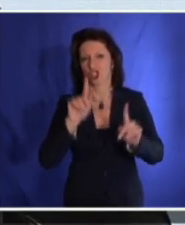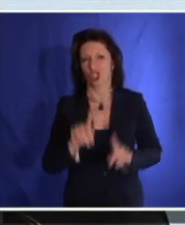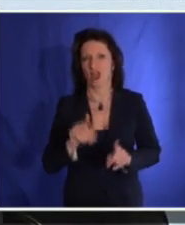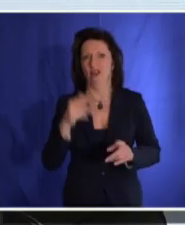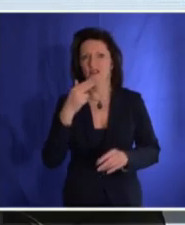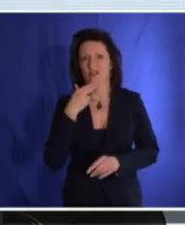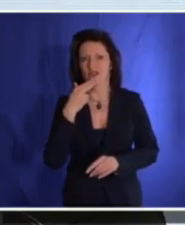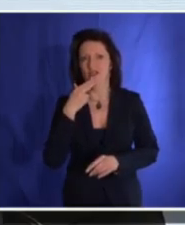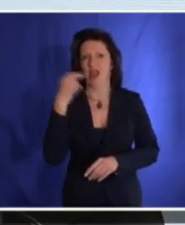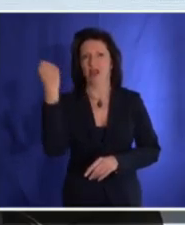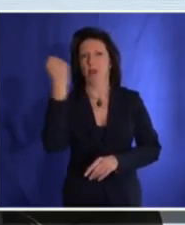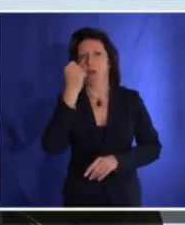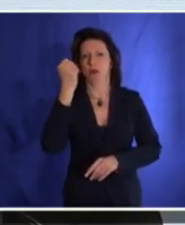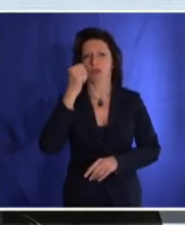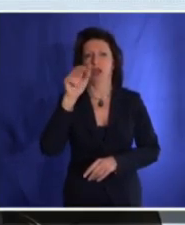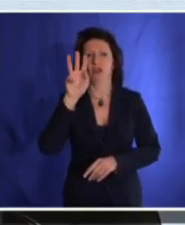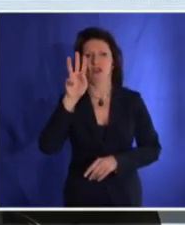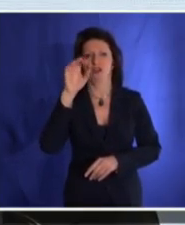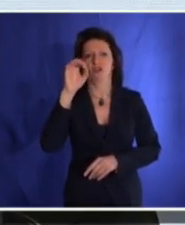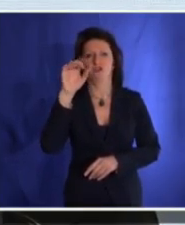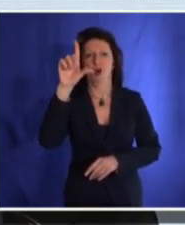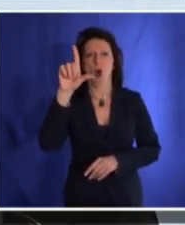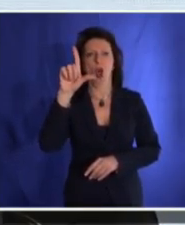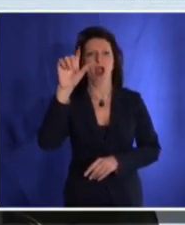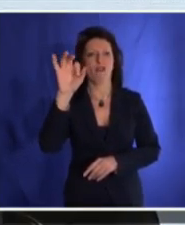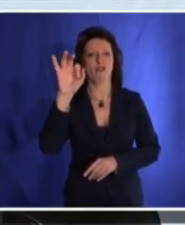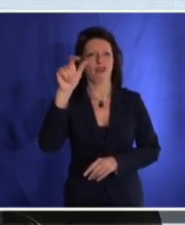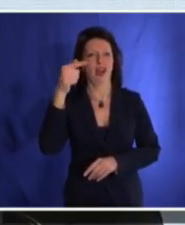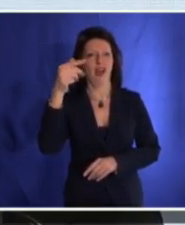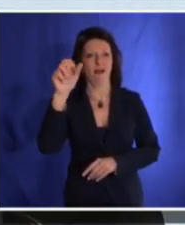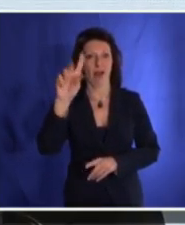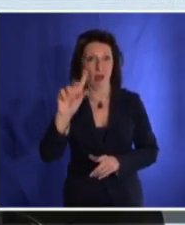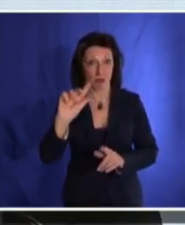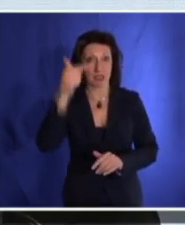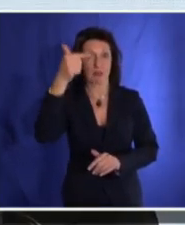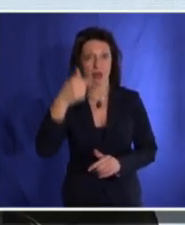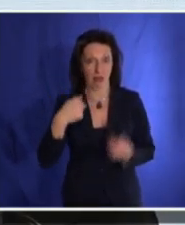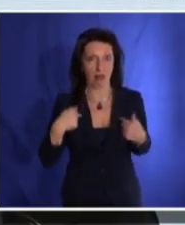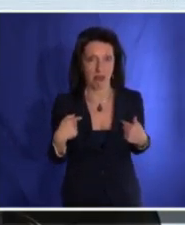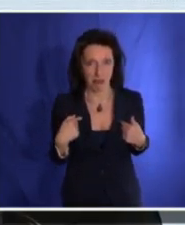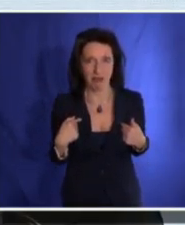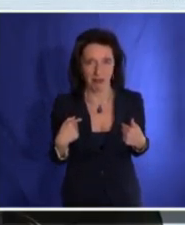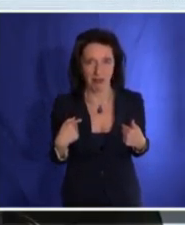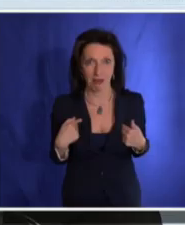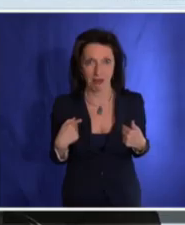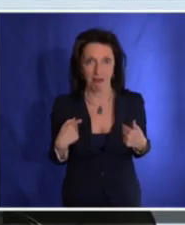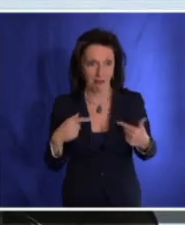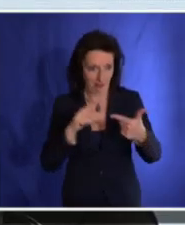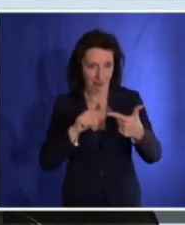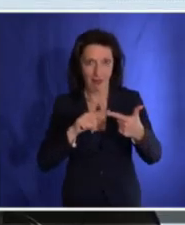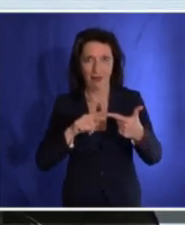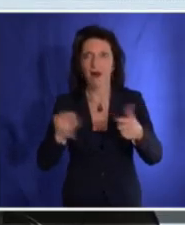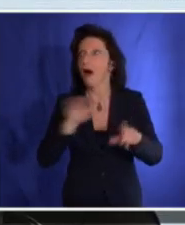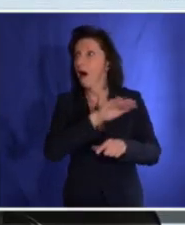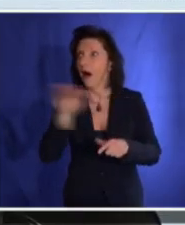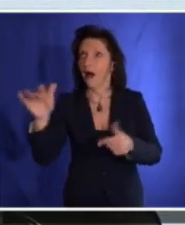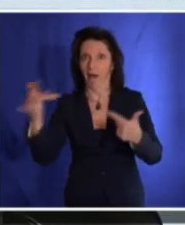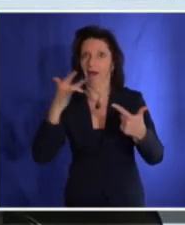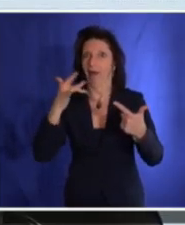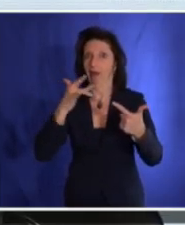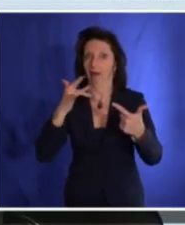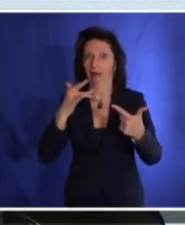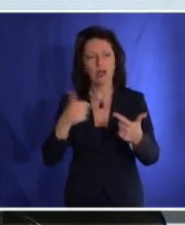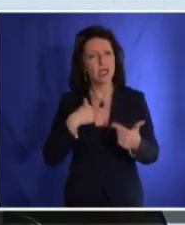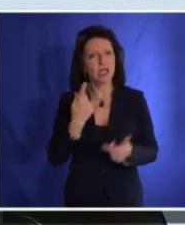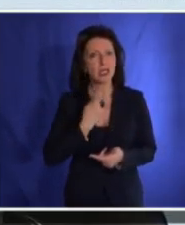Wolfgang, aber an zweiter Stelle bin schon ich, die anderen immer kritisieren. Und jetzt muss man sagen, ich habe mir das selber angeschaut, weil ich mich eher als positiven